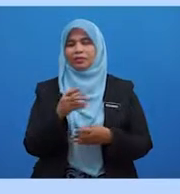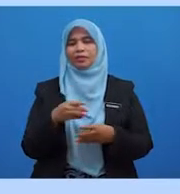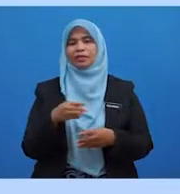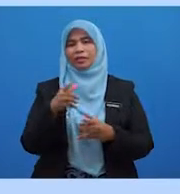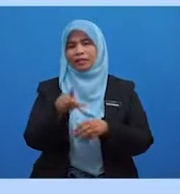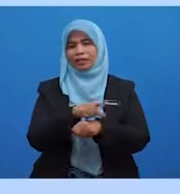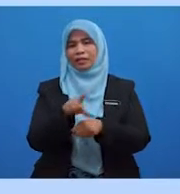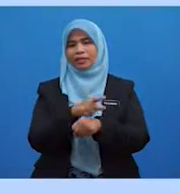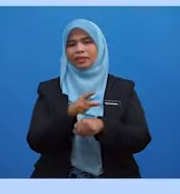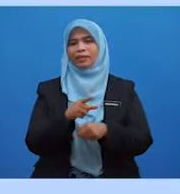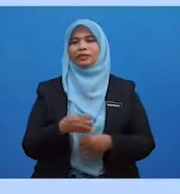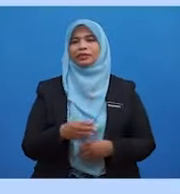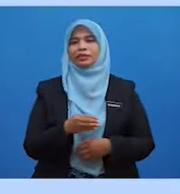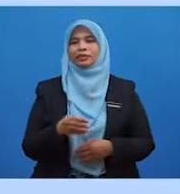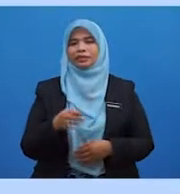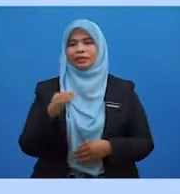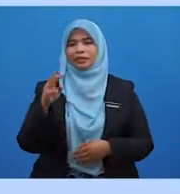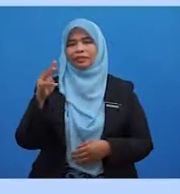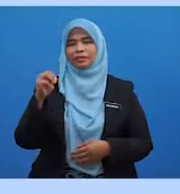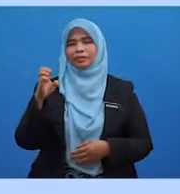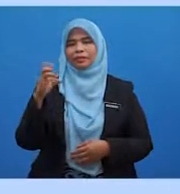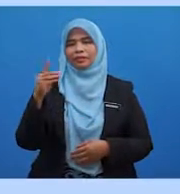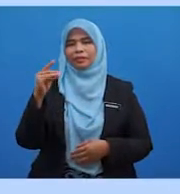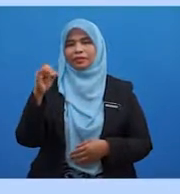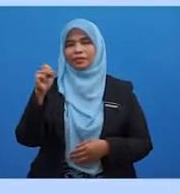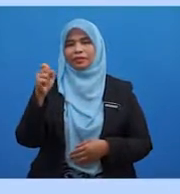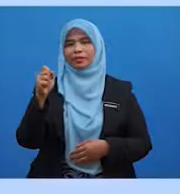latihan autogenik, imagery dan meditasi.